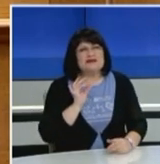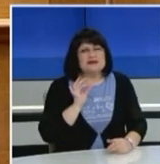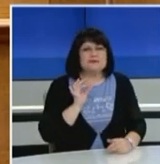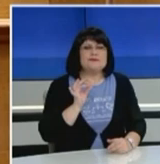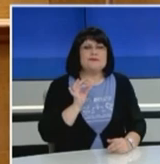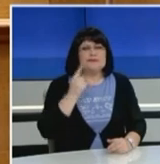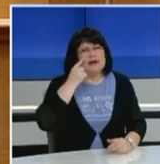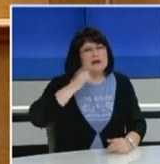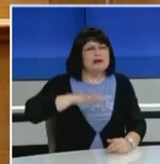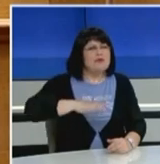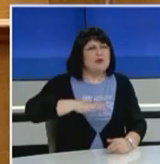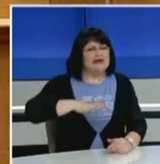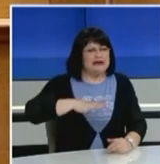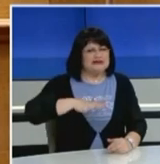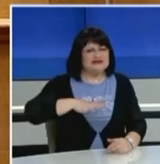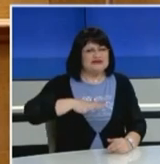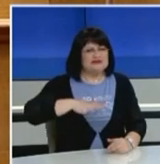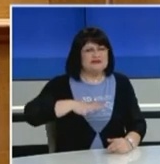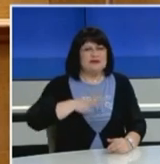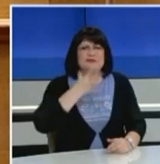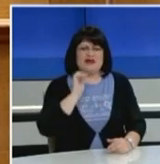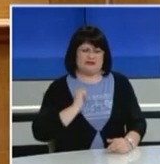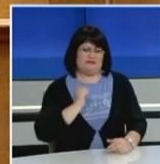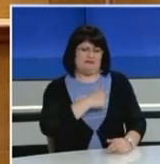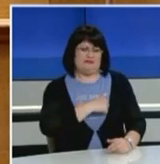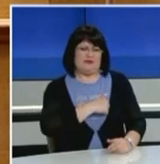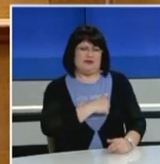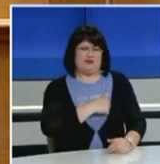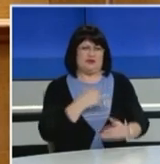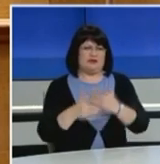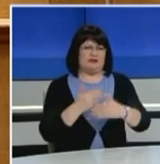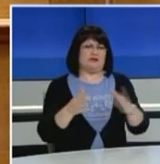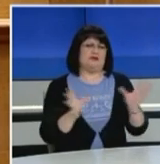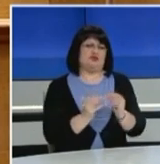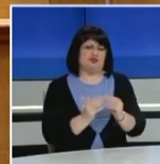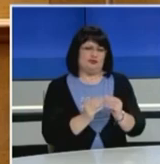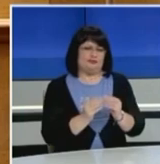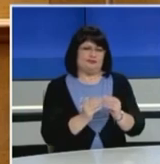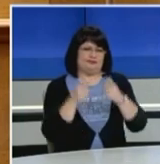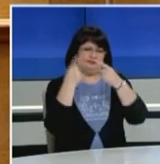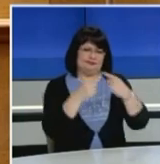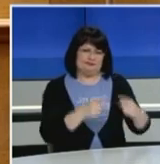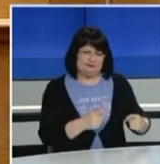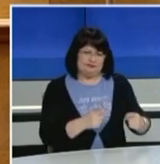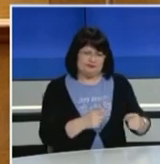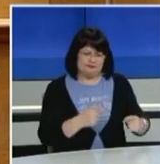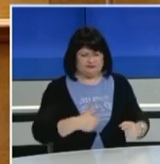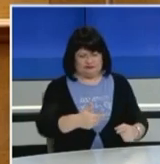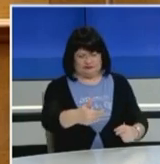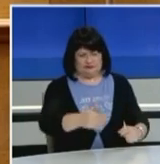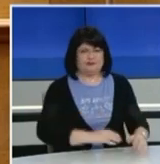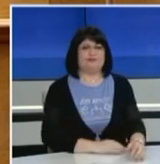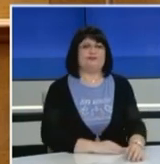είδους ύποπτες, περισσότερο πρακτόρικου θα έλεγα χαρακτήρα διαδικασίες, με διάφορες άλλες τέτοιες